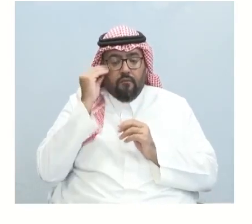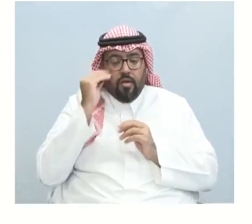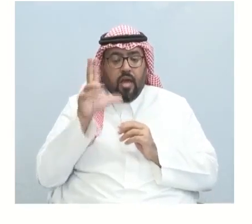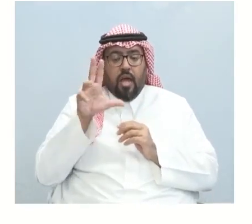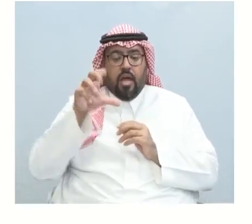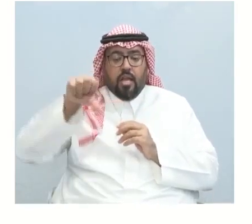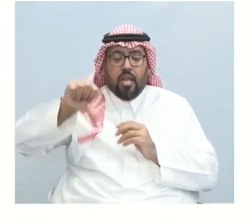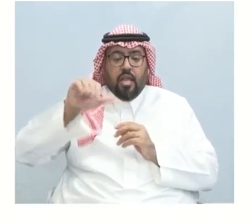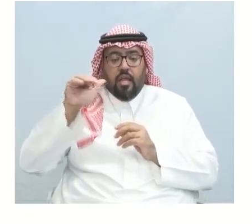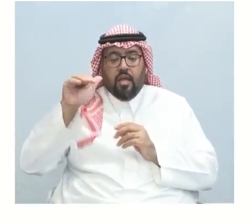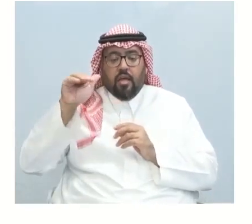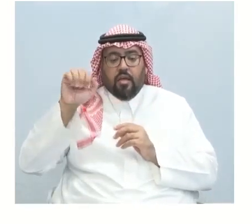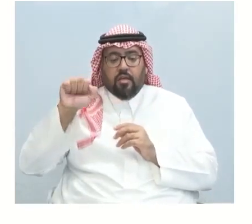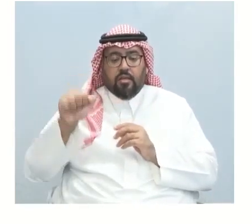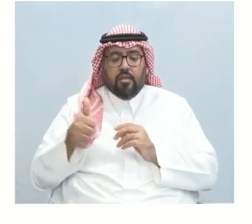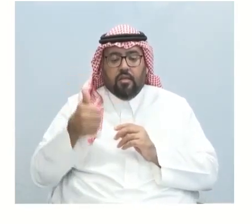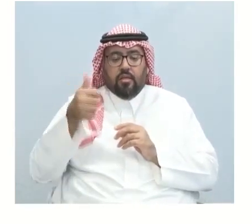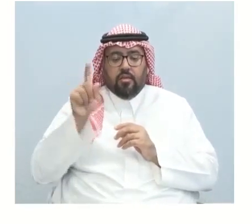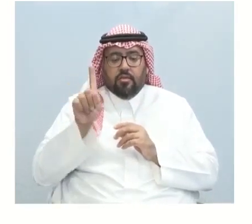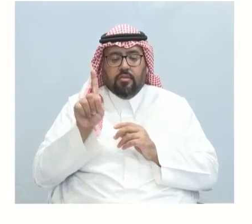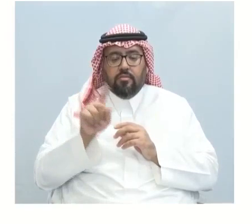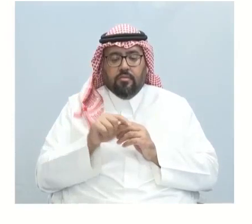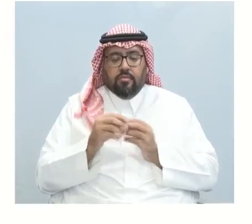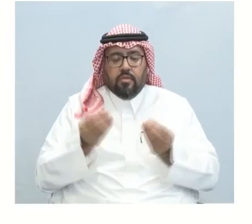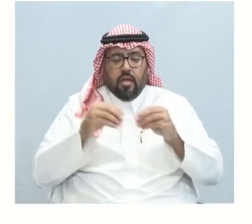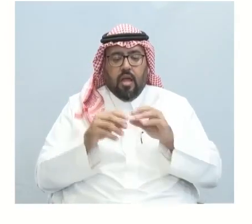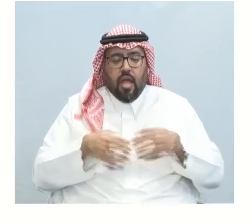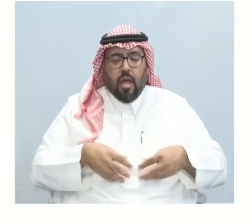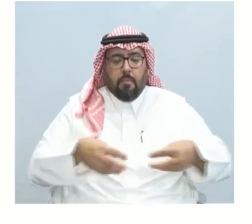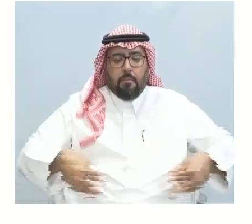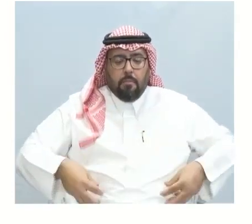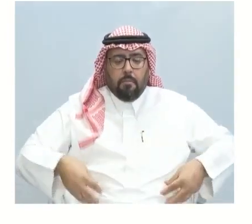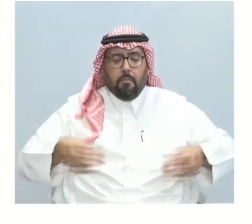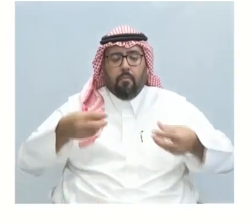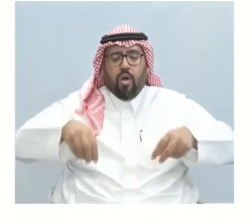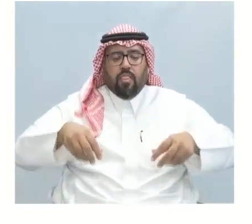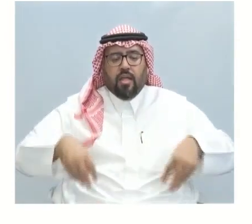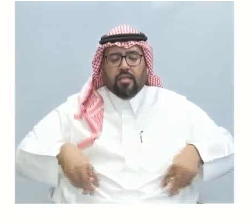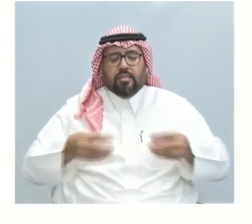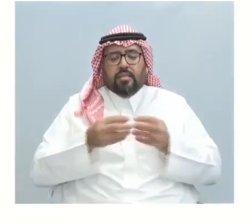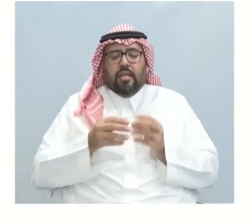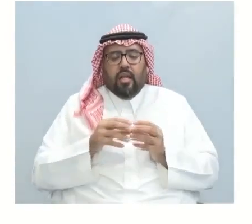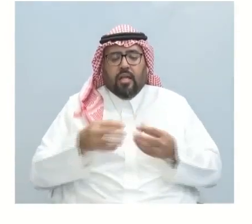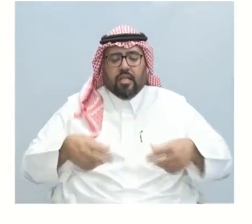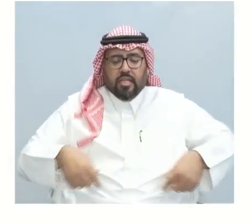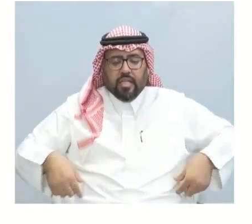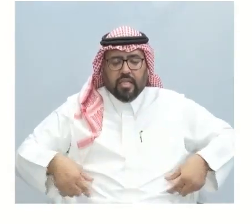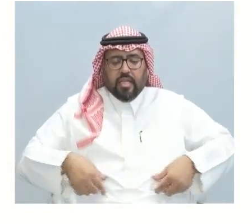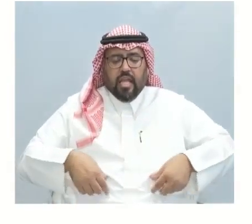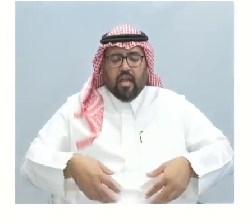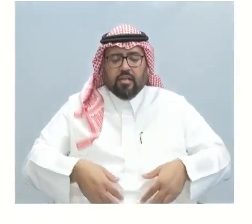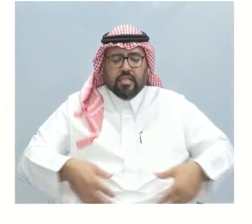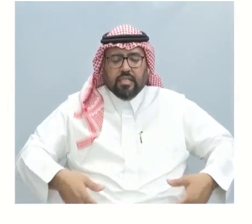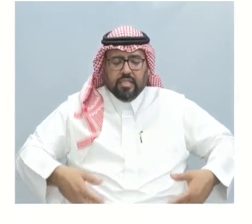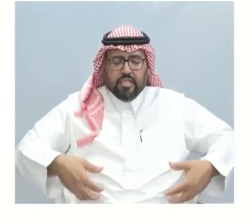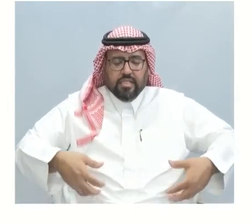الاخصاب ما هو الاخصاب الاخصاب يحدث عند اخصاب البويضه في قناه البيض ماذا ينتج عن هذا الاخصاب يبقى البروجسترون مرتفعا